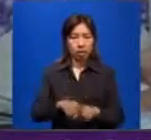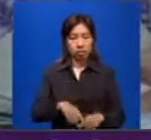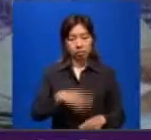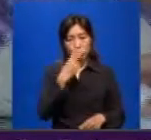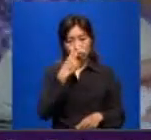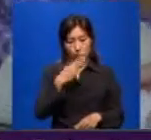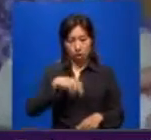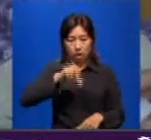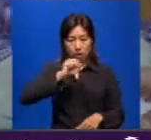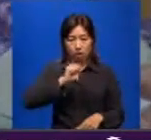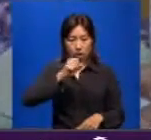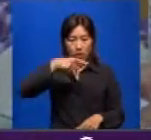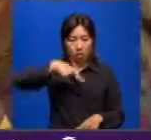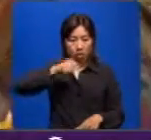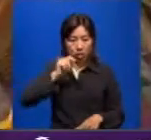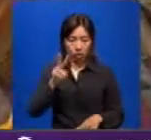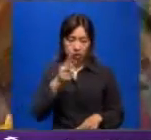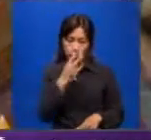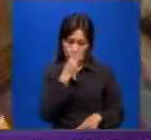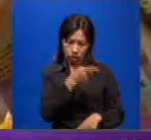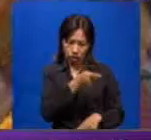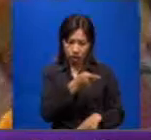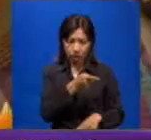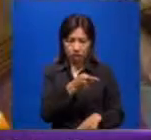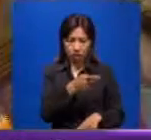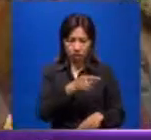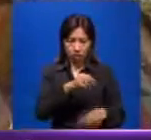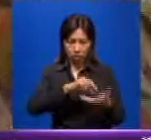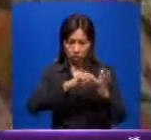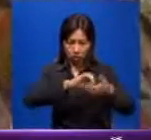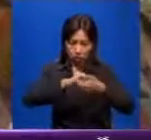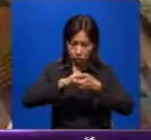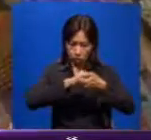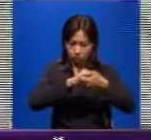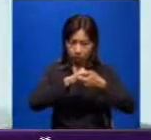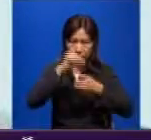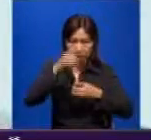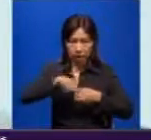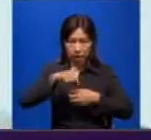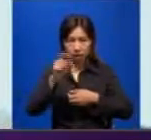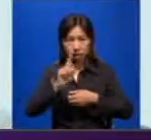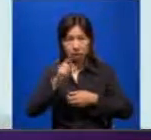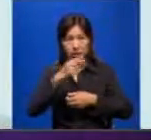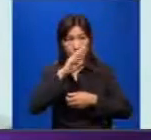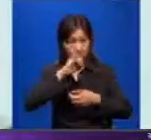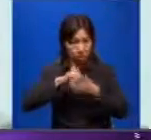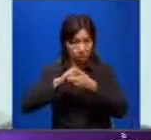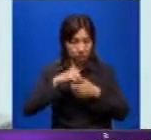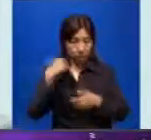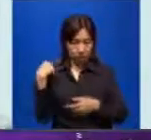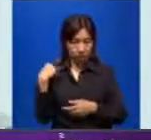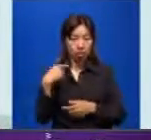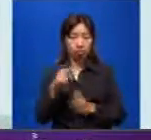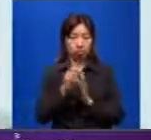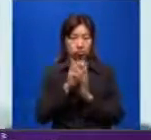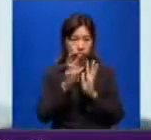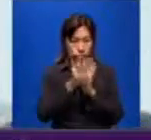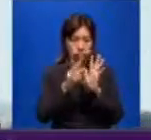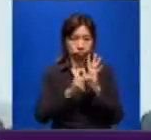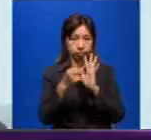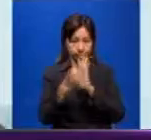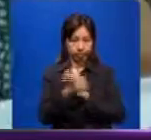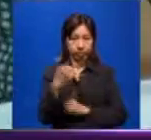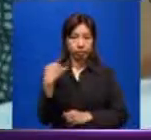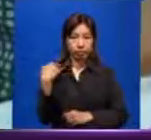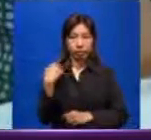ตรวจสอบว่ามีความเชื่อมโยงกันหรือไม่หากพบจะดำเนินการทางวินัยทันทีนอกจากนี้ได้กำชับให้ตรวจสอบรายชื่อผู้ที่สมัคร